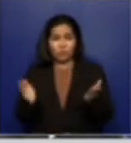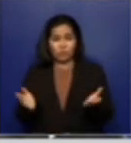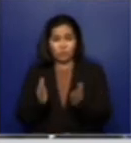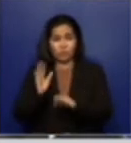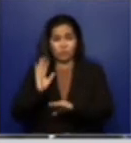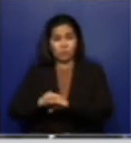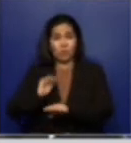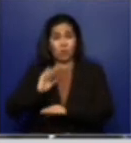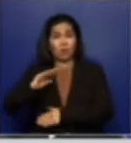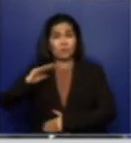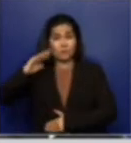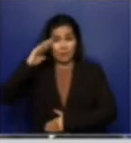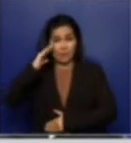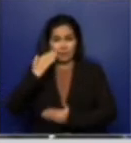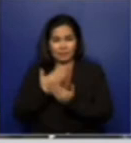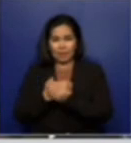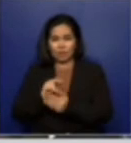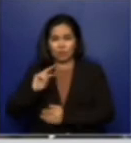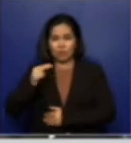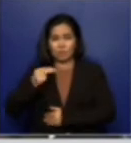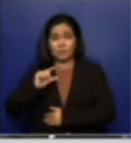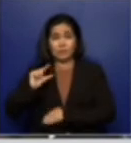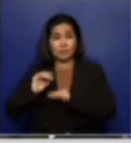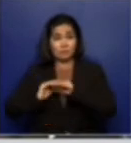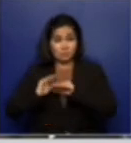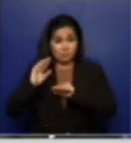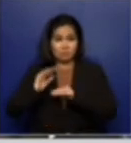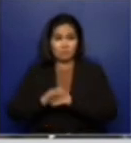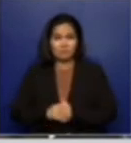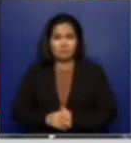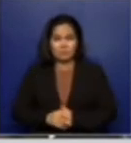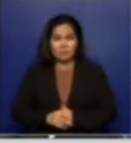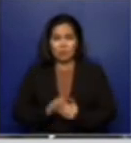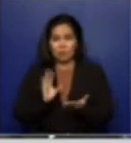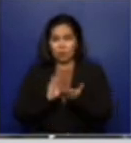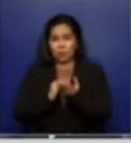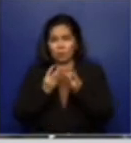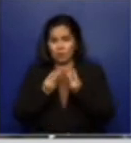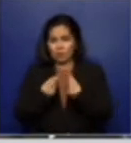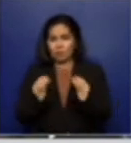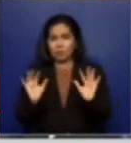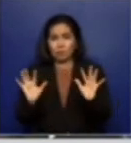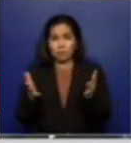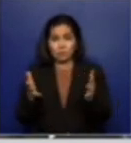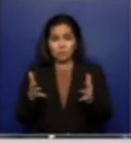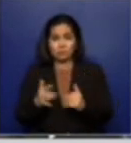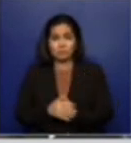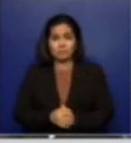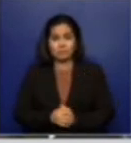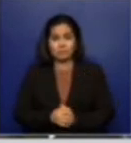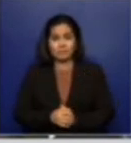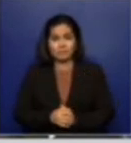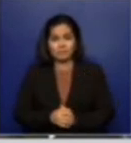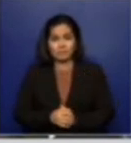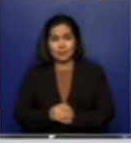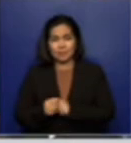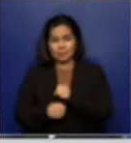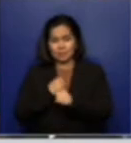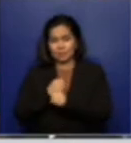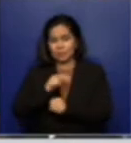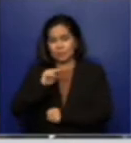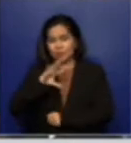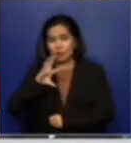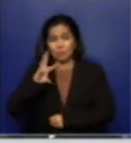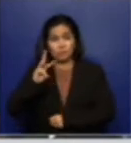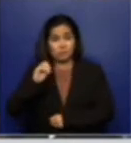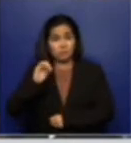ย 20,000 กว่าล้านบาทไม่ได้แสดงรายละเอียดอะไรแต่อย่างใดเลยในปี